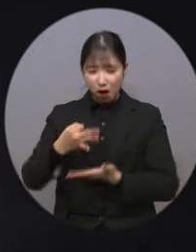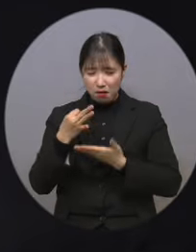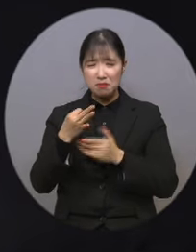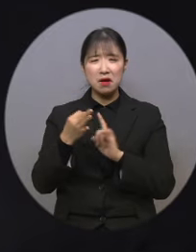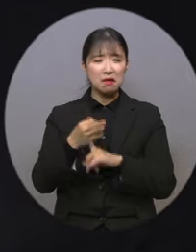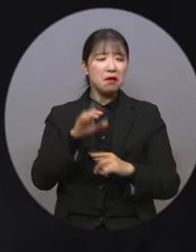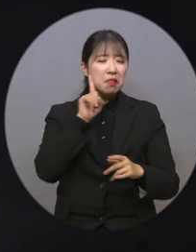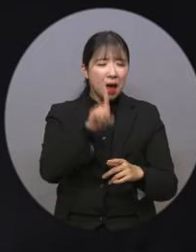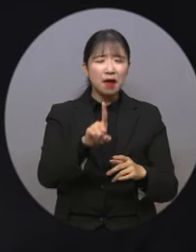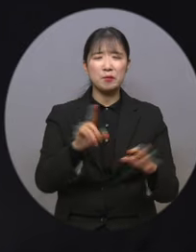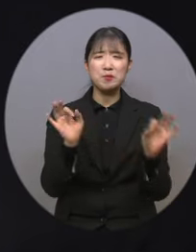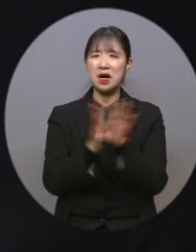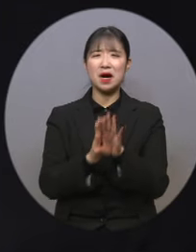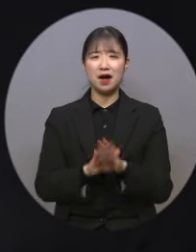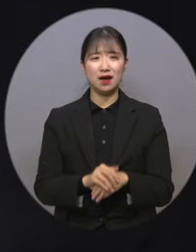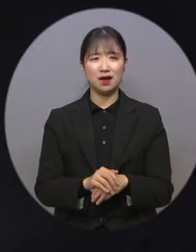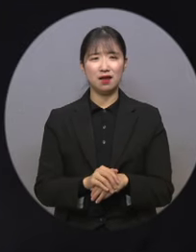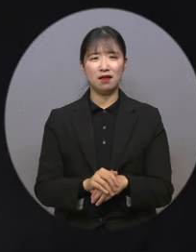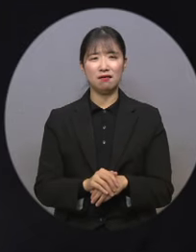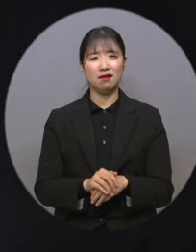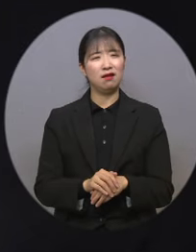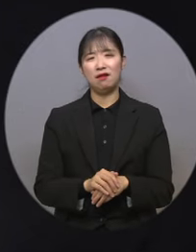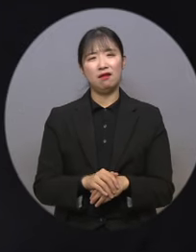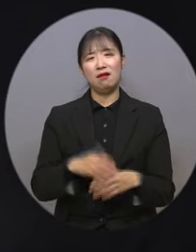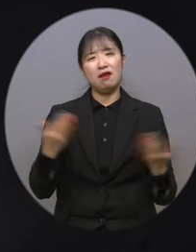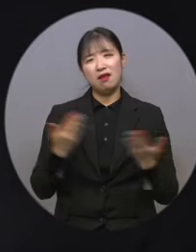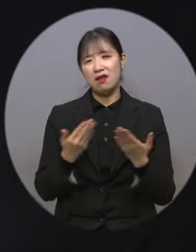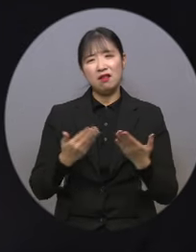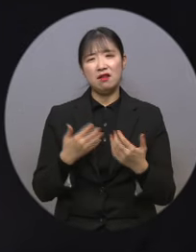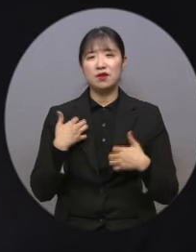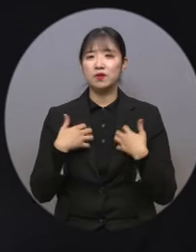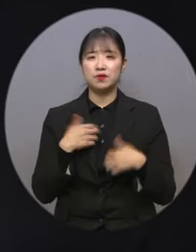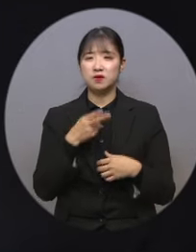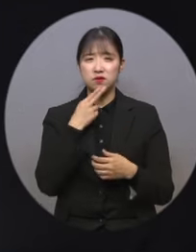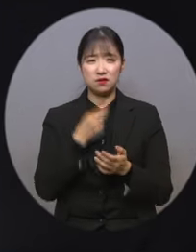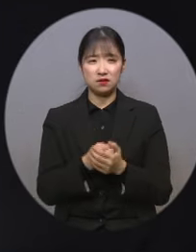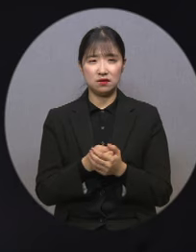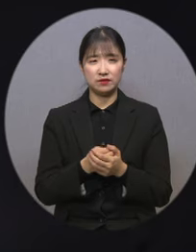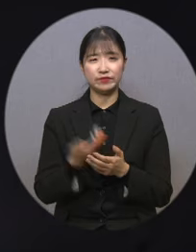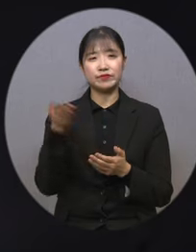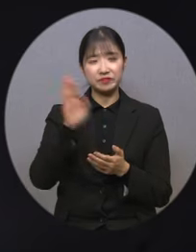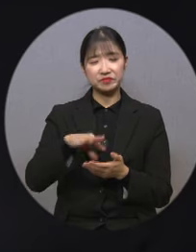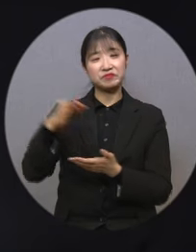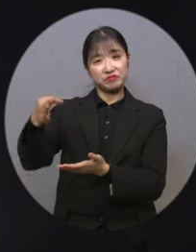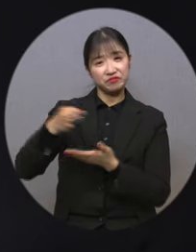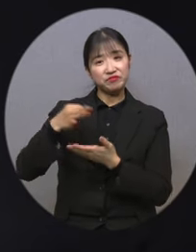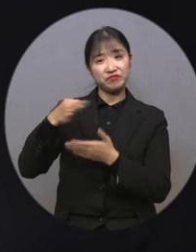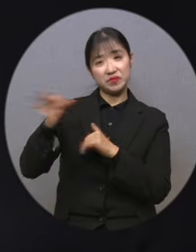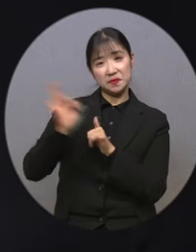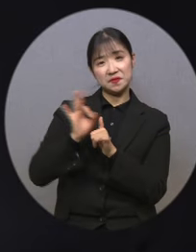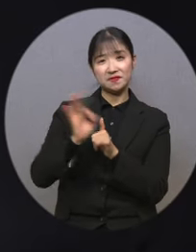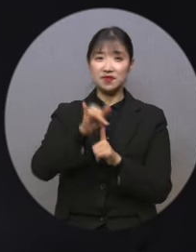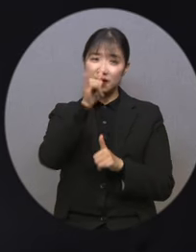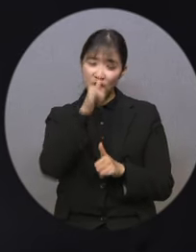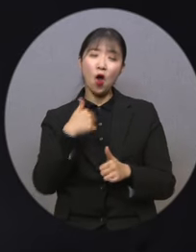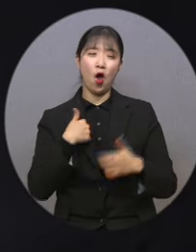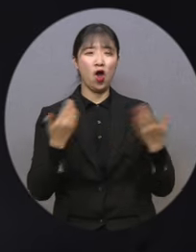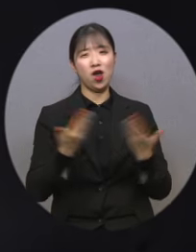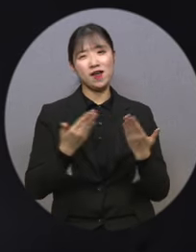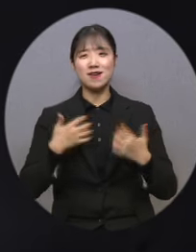다음날 다 없어지고 허탈해가지고 일할 맛이 없어. 근데 배당금이 나와요. 콧노래 부르면서 직장